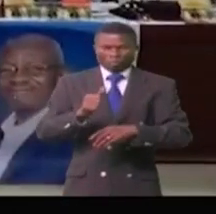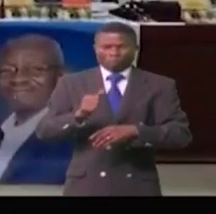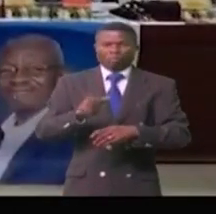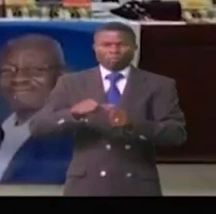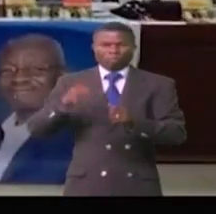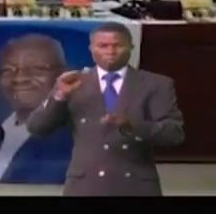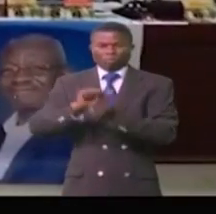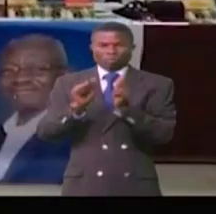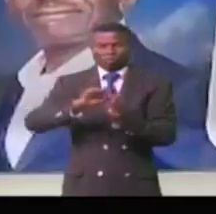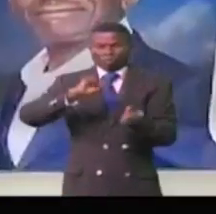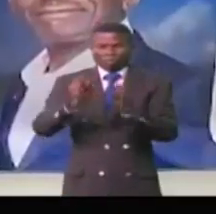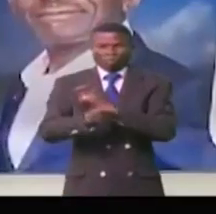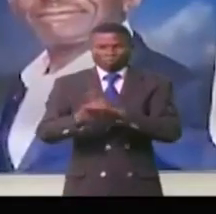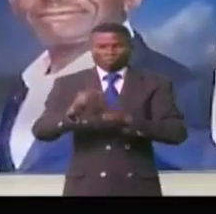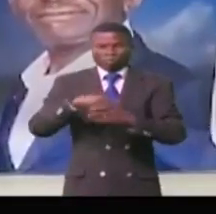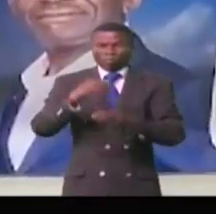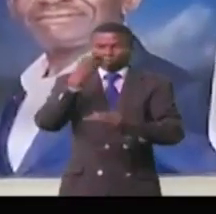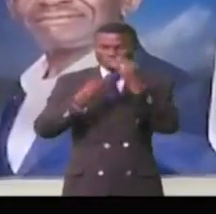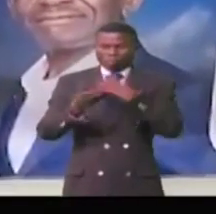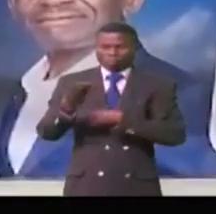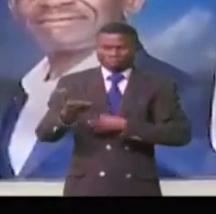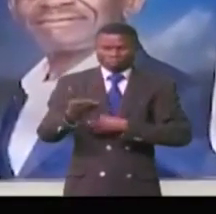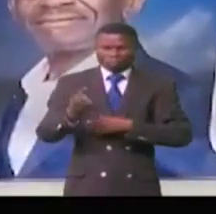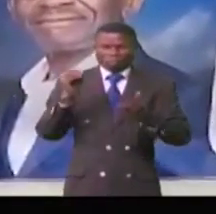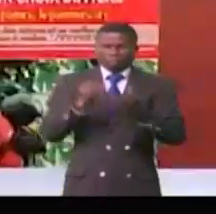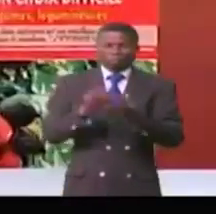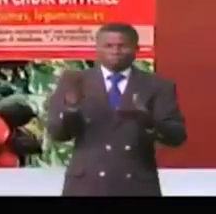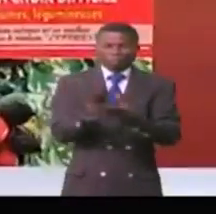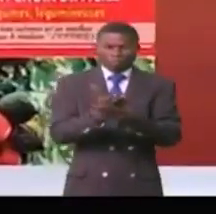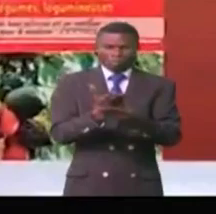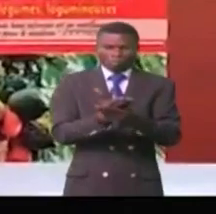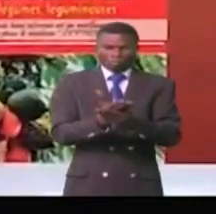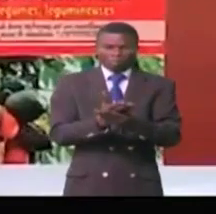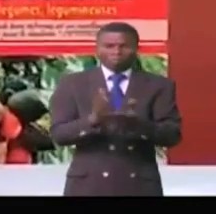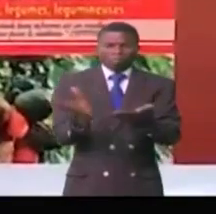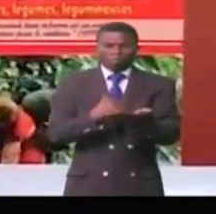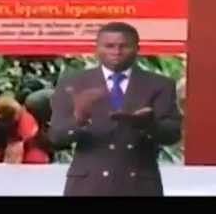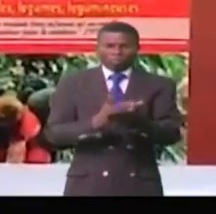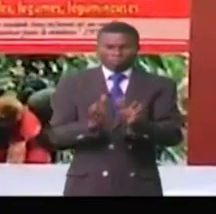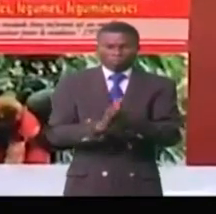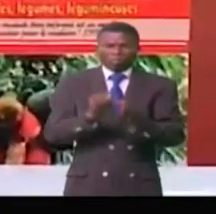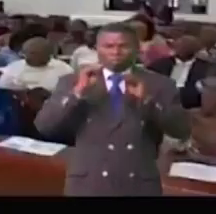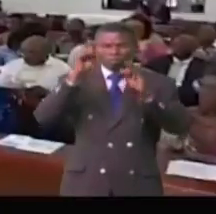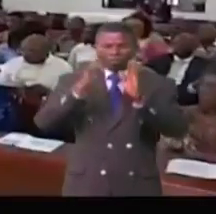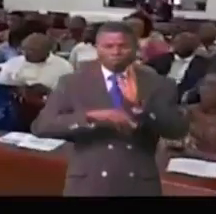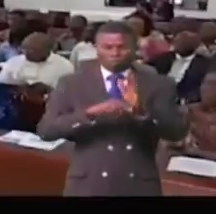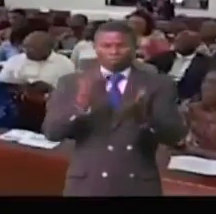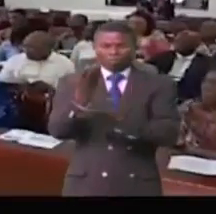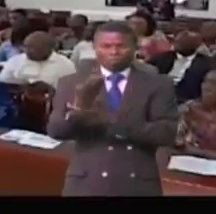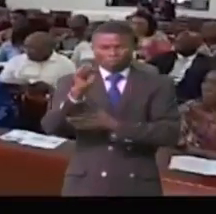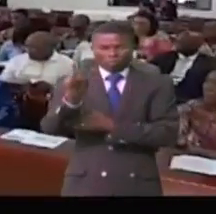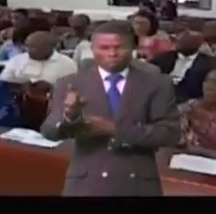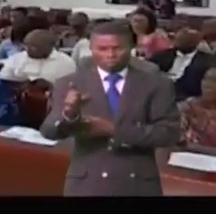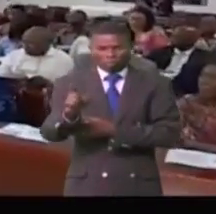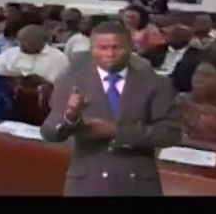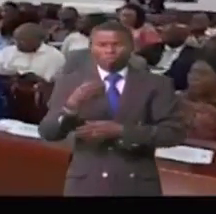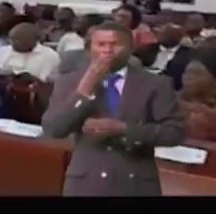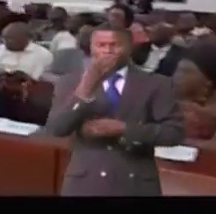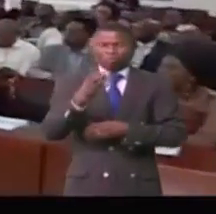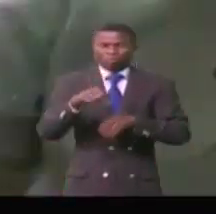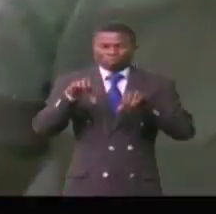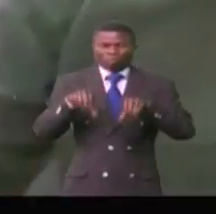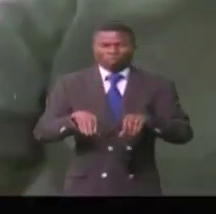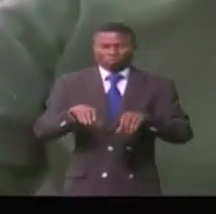produits transformés dans la consommation. Et une autre publication intitulée « L'enseignement s'interroge », cas du Congo